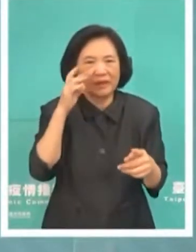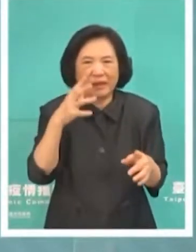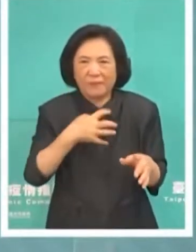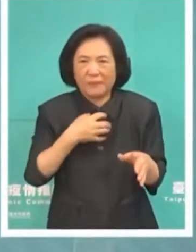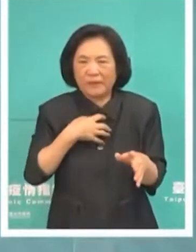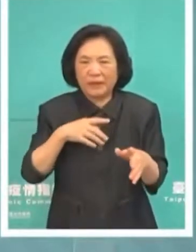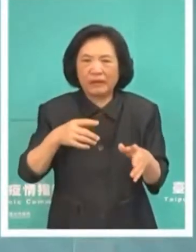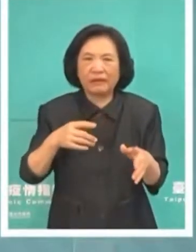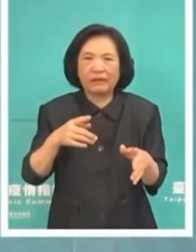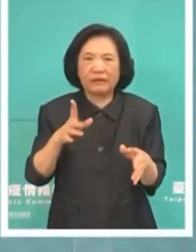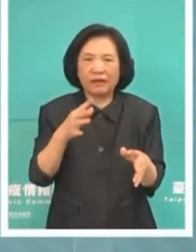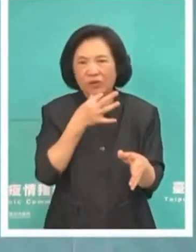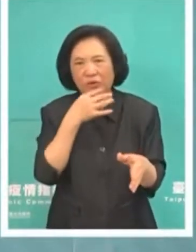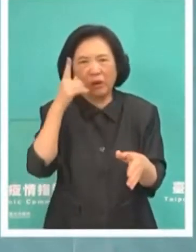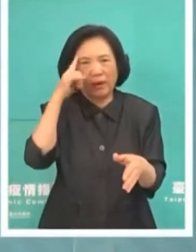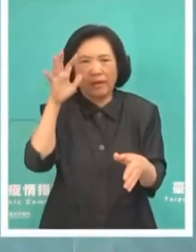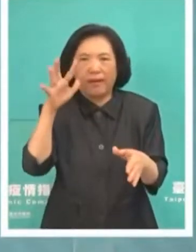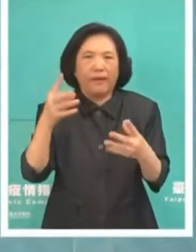感染他。